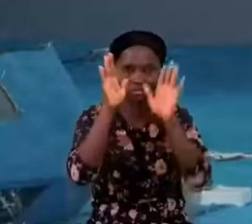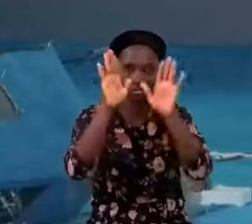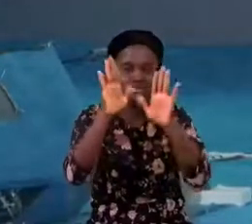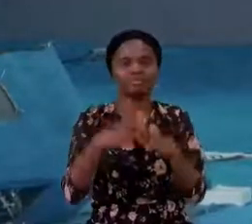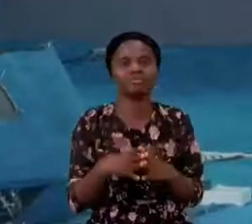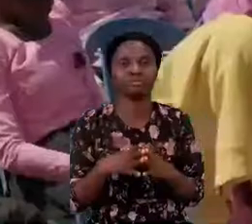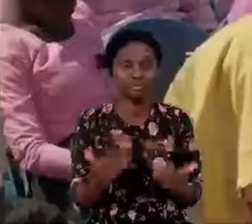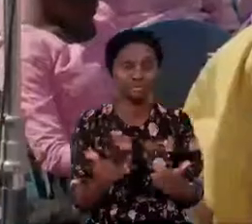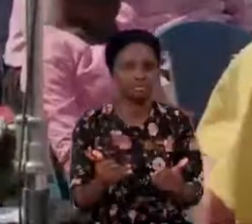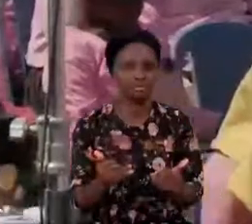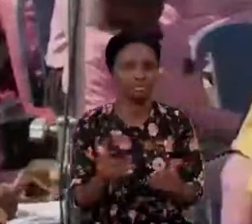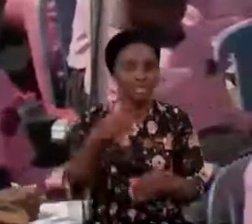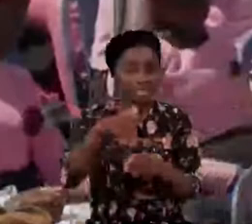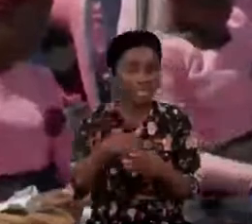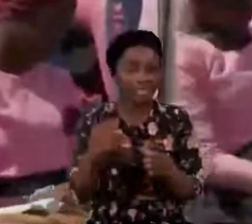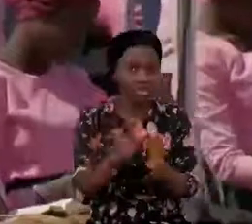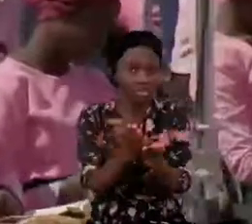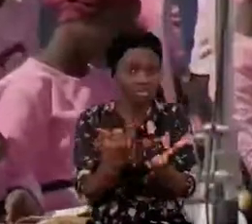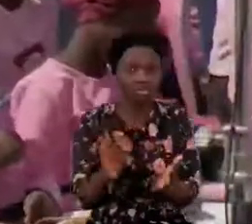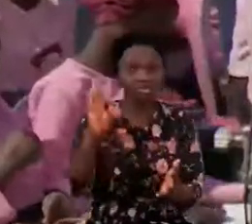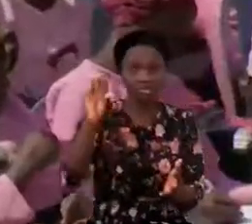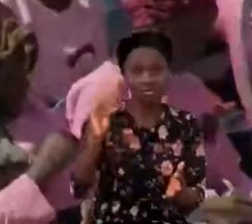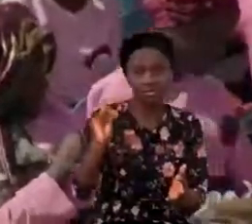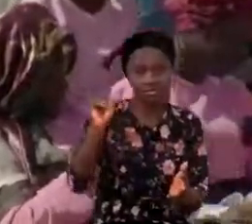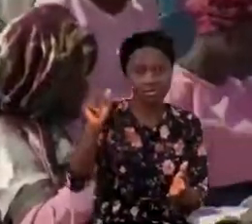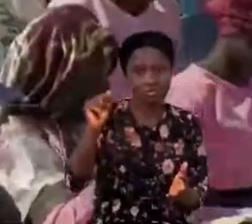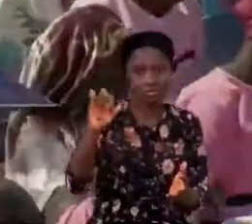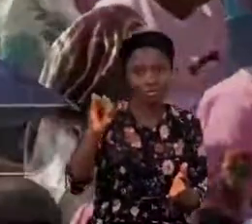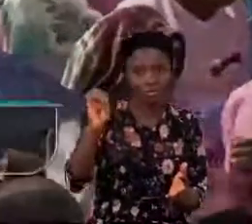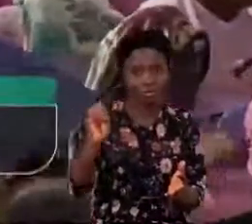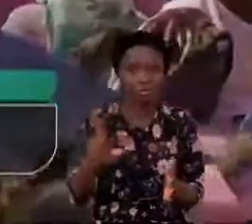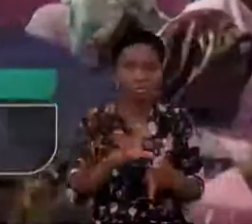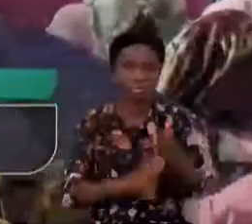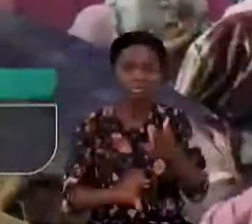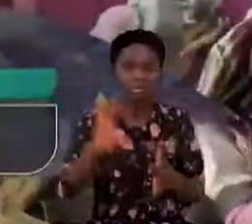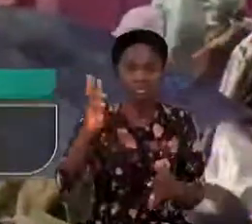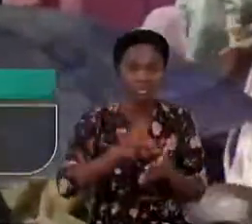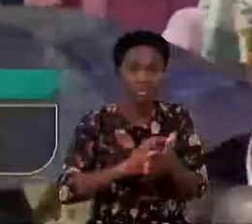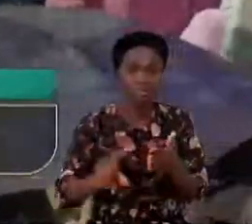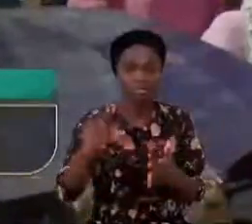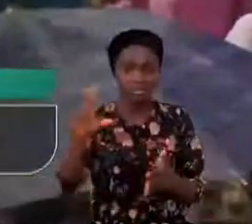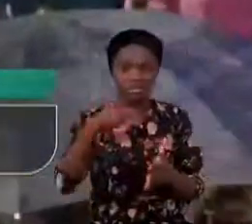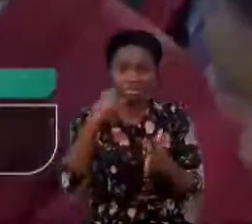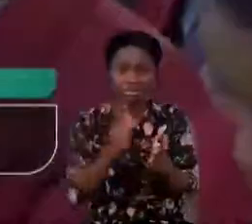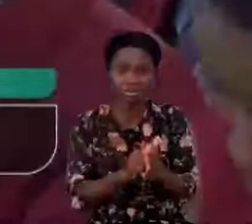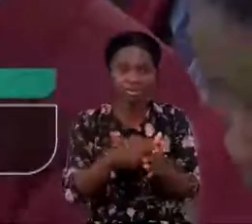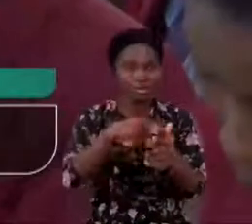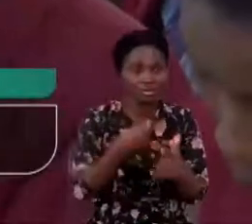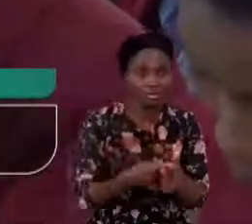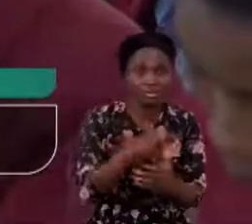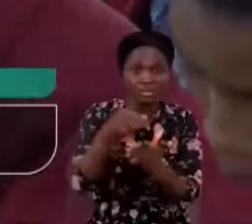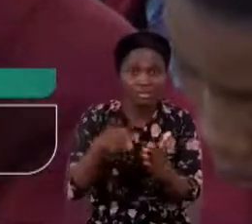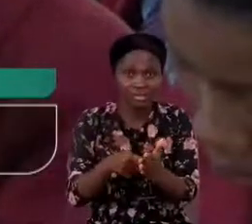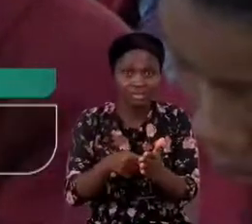Daniel 6, verset 3, Daniel, j'aime Daniel, Daniel, on dit, il y a